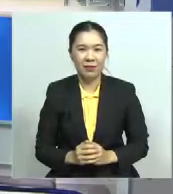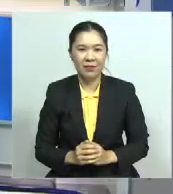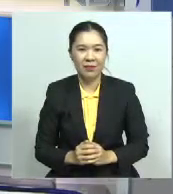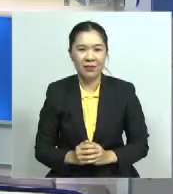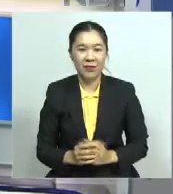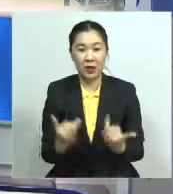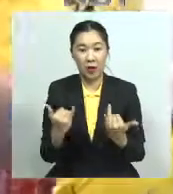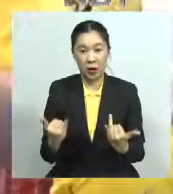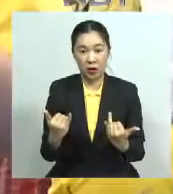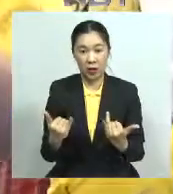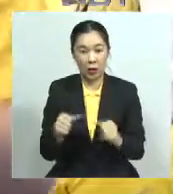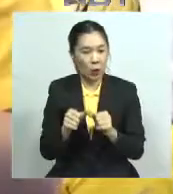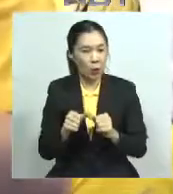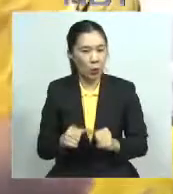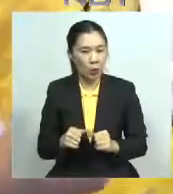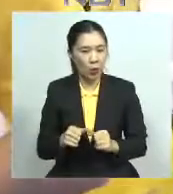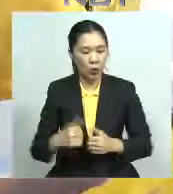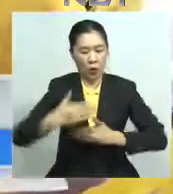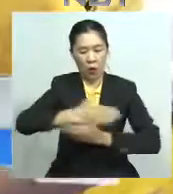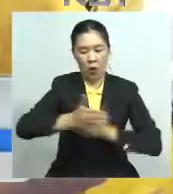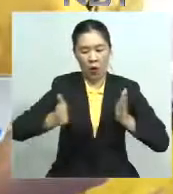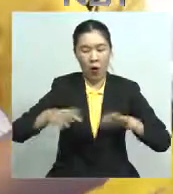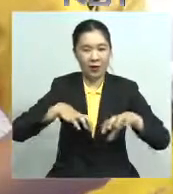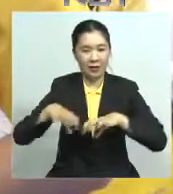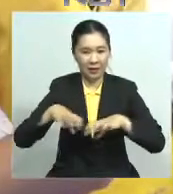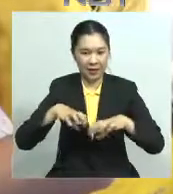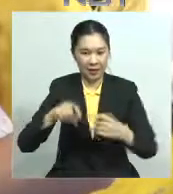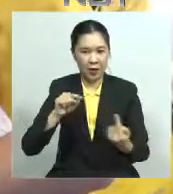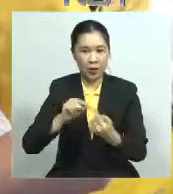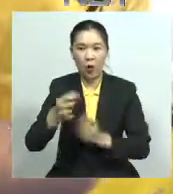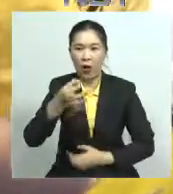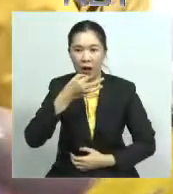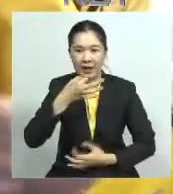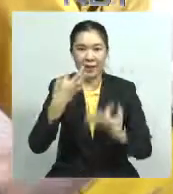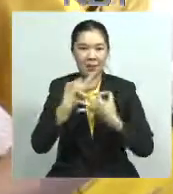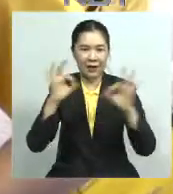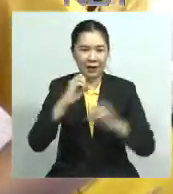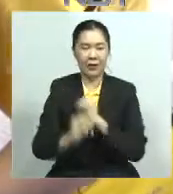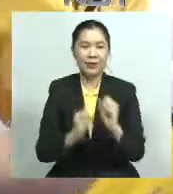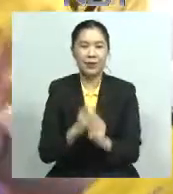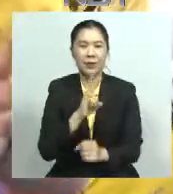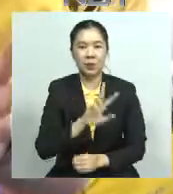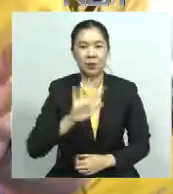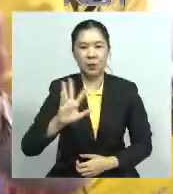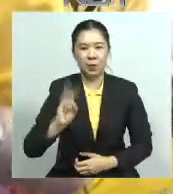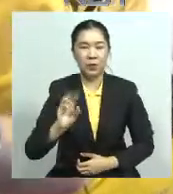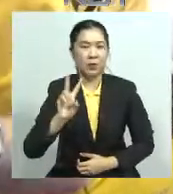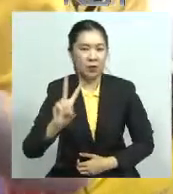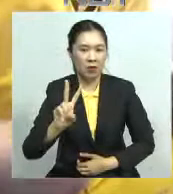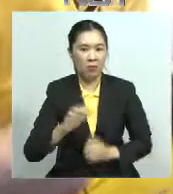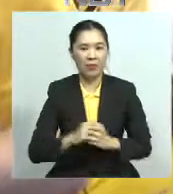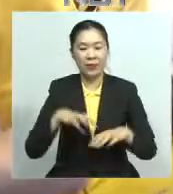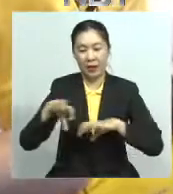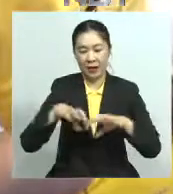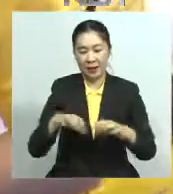ครับทั้งสองท่านครับตอนนี้ผมยืนอยู่ภายในสถานที่การจัดงานนะครับงานมหกรรมอาชีพอิสระ2562นะครับต้องบอกว่าการจัดง